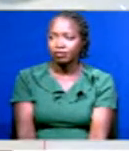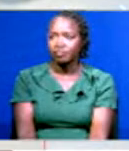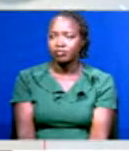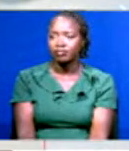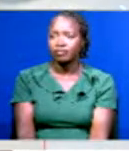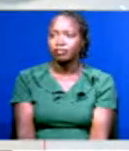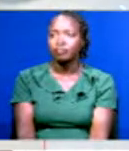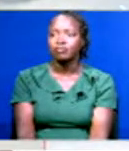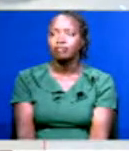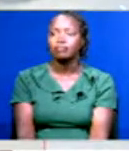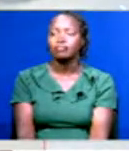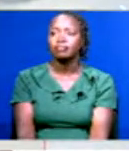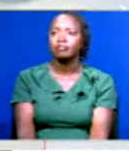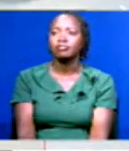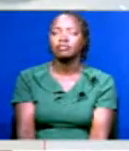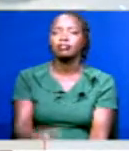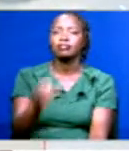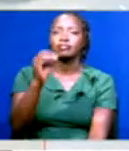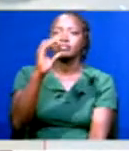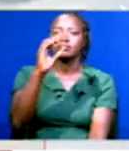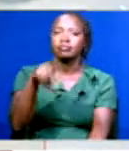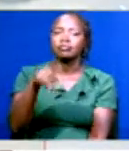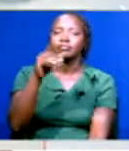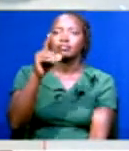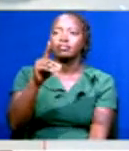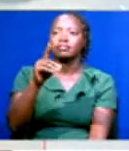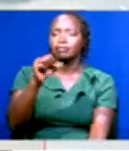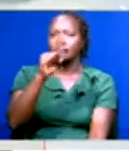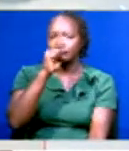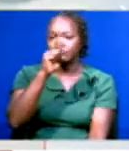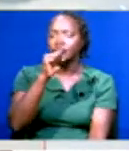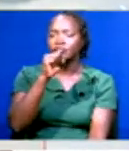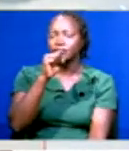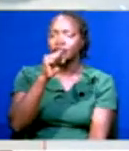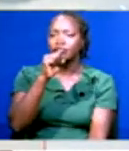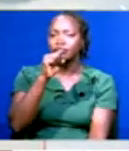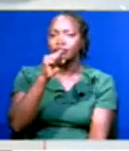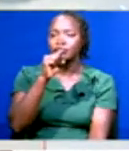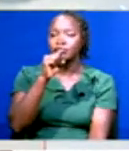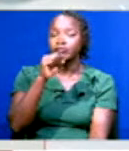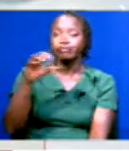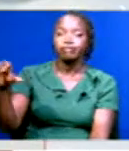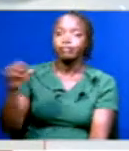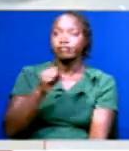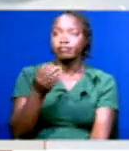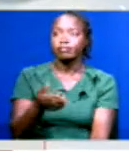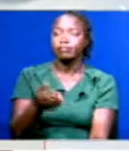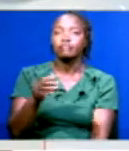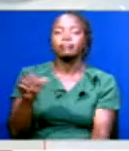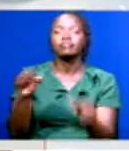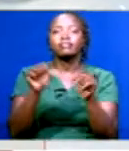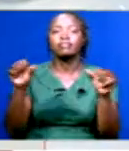Ati OSPD ameingia amechukua microphone kwa bishop hapa kwa madhehebu,